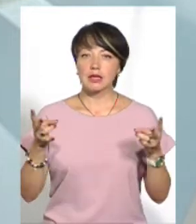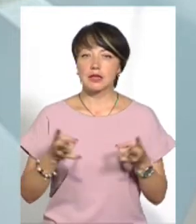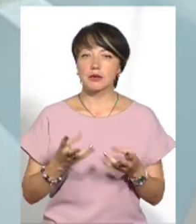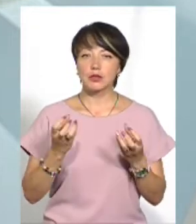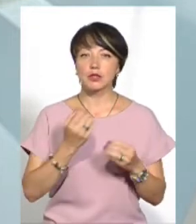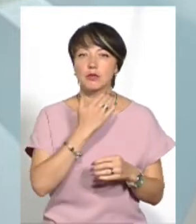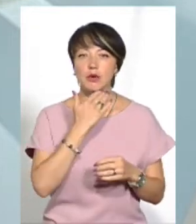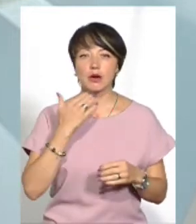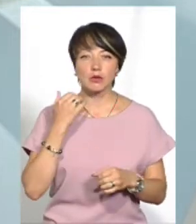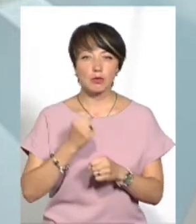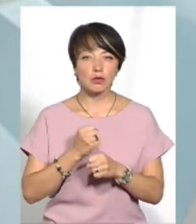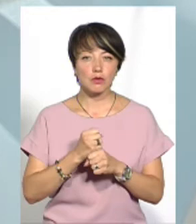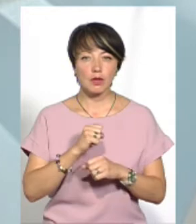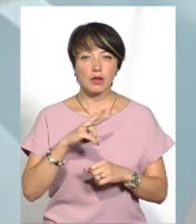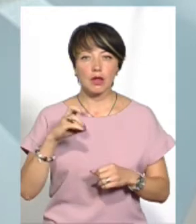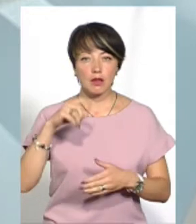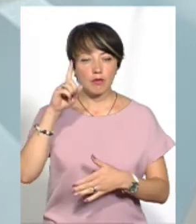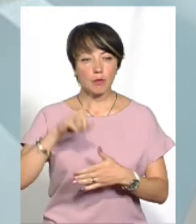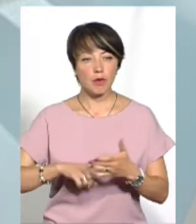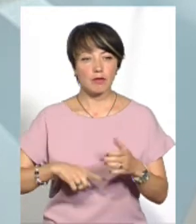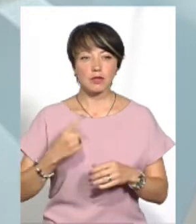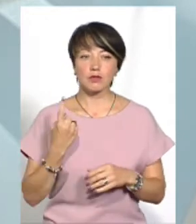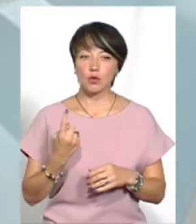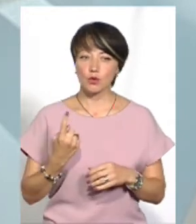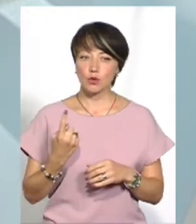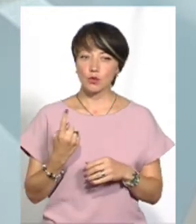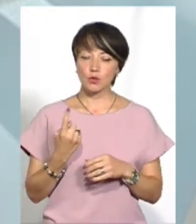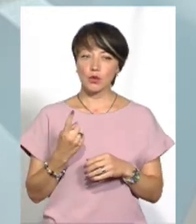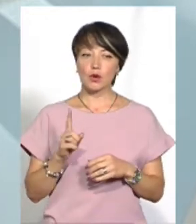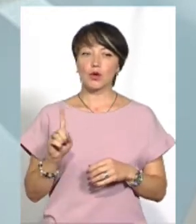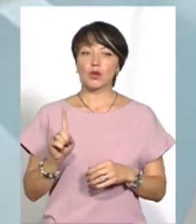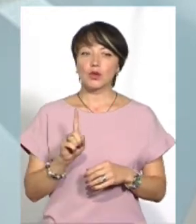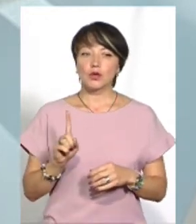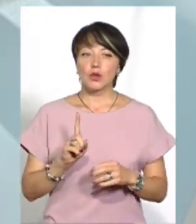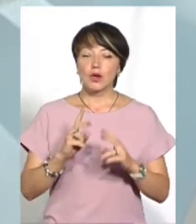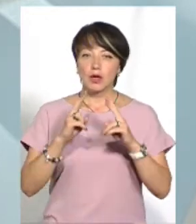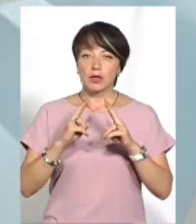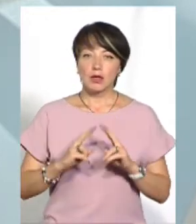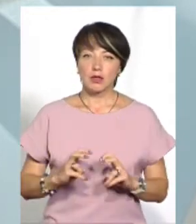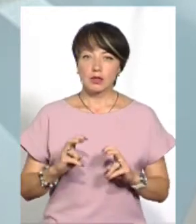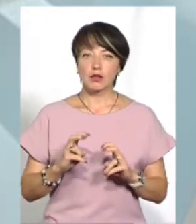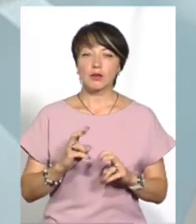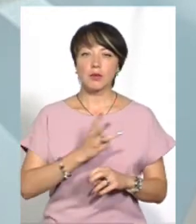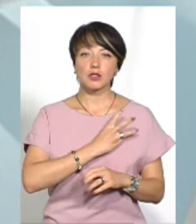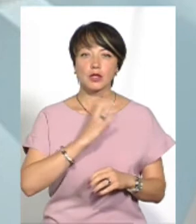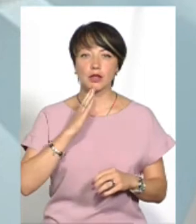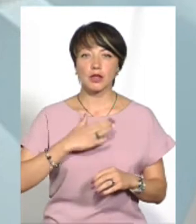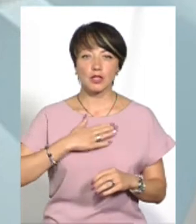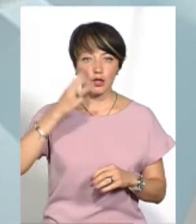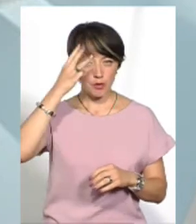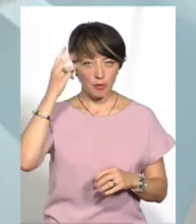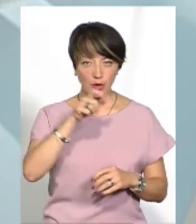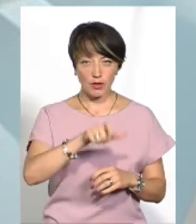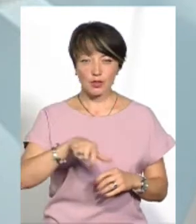дуже багато працювати, але я переконаний в одному, що аналізуючи те бажання наших